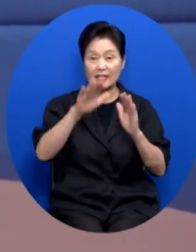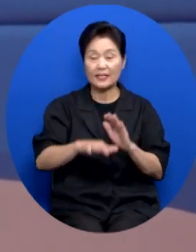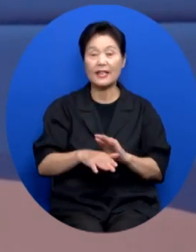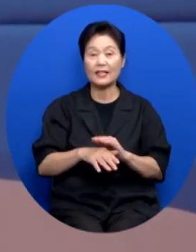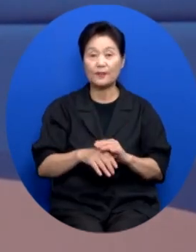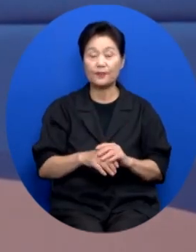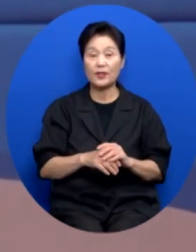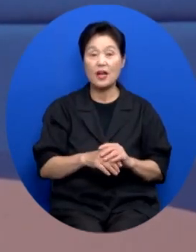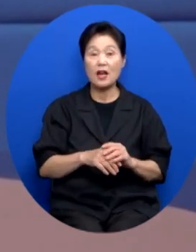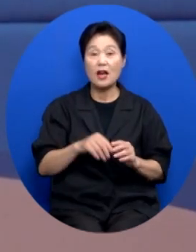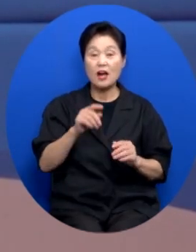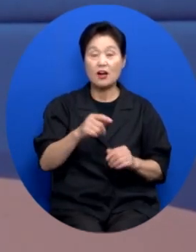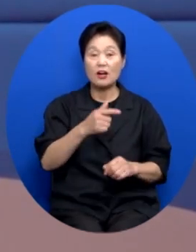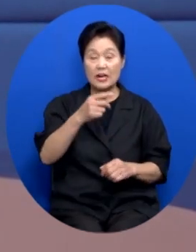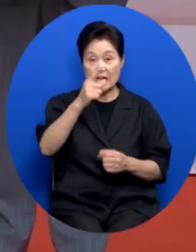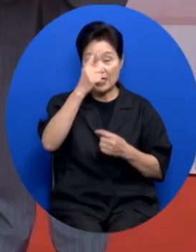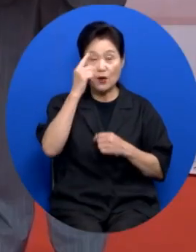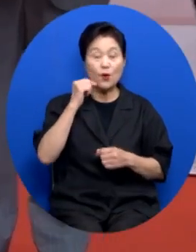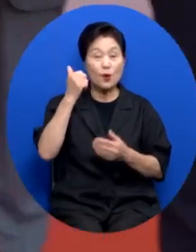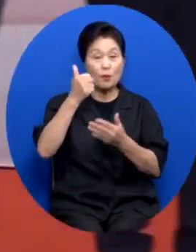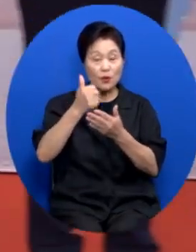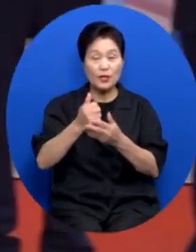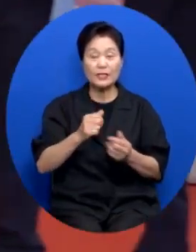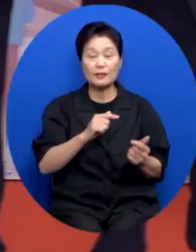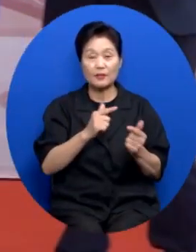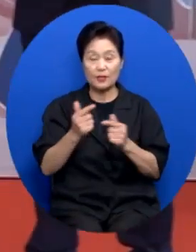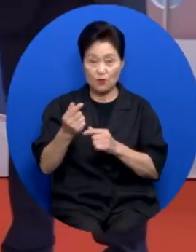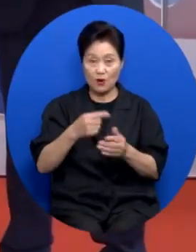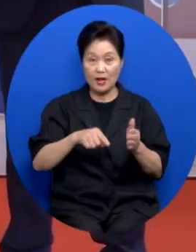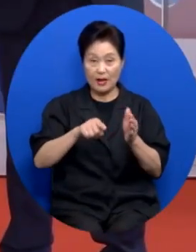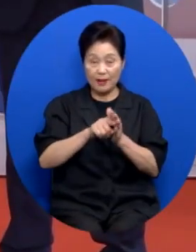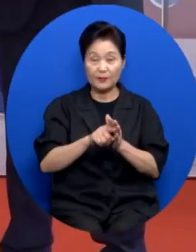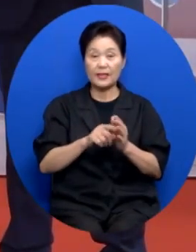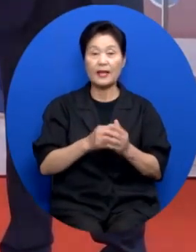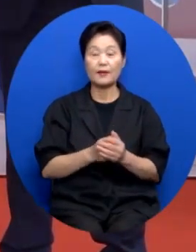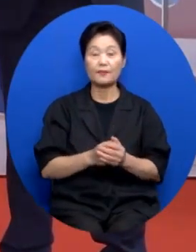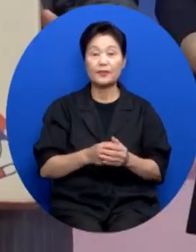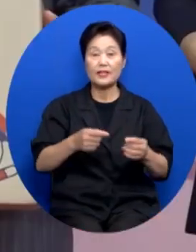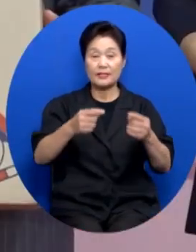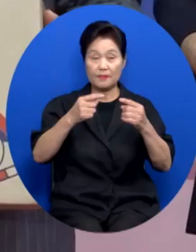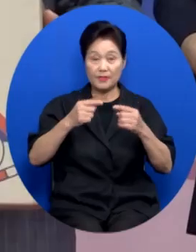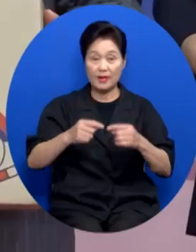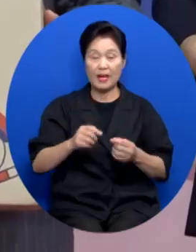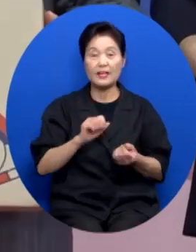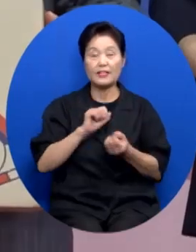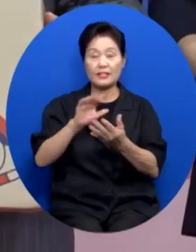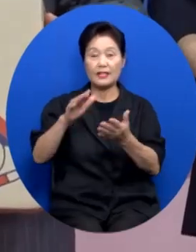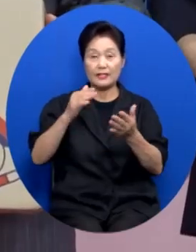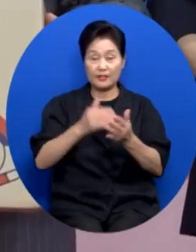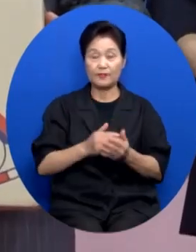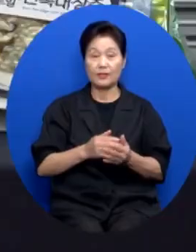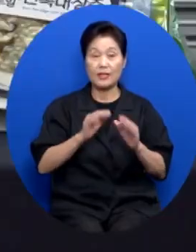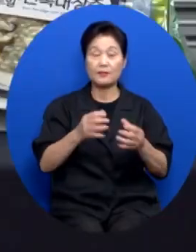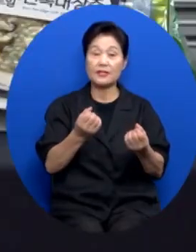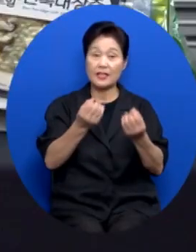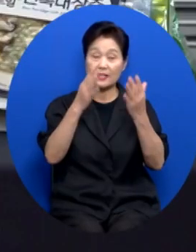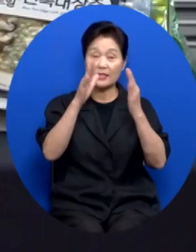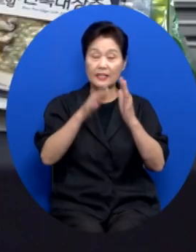이사장과 김천수 회장, 여의도 순복음교회 안병광 장로회장 등이 참석했습니다. 특히 이번